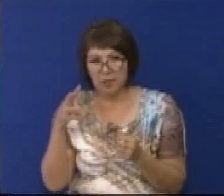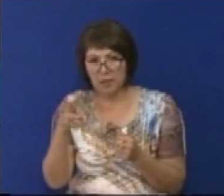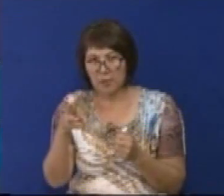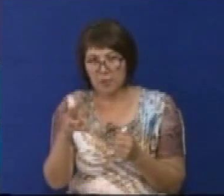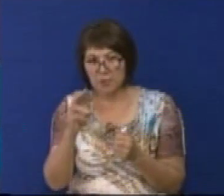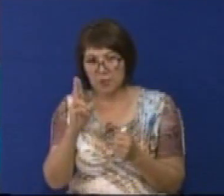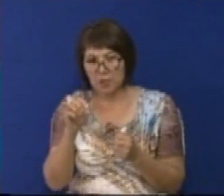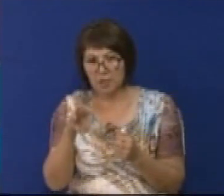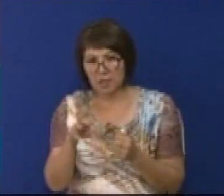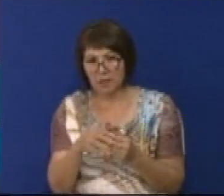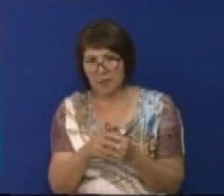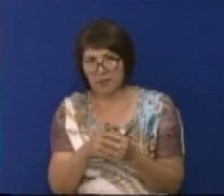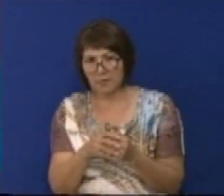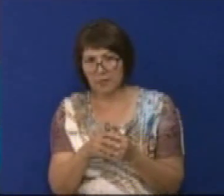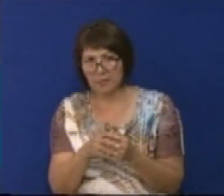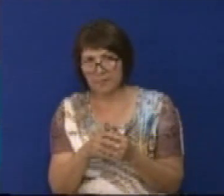құрайды.